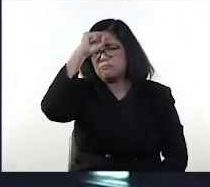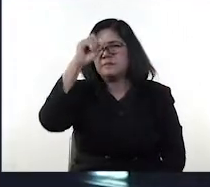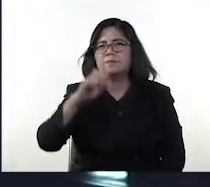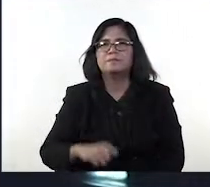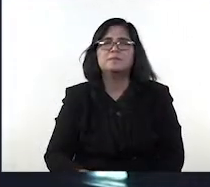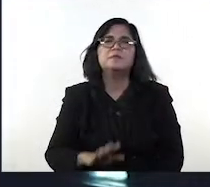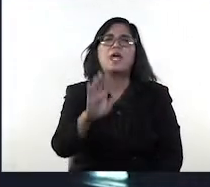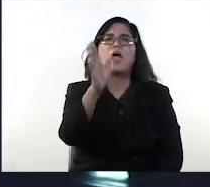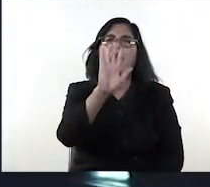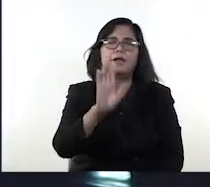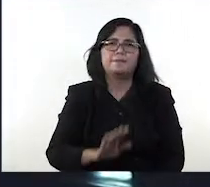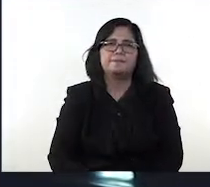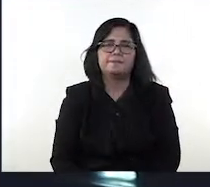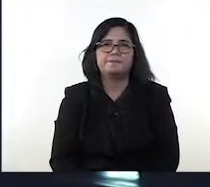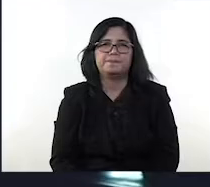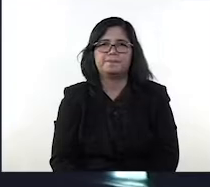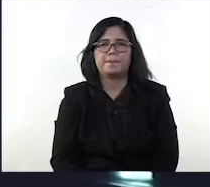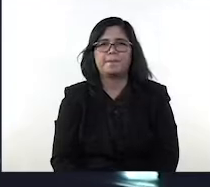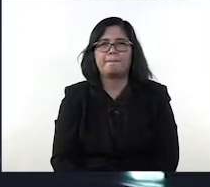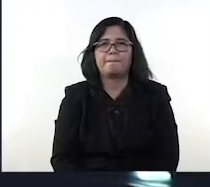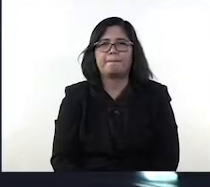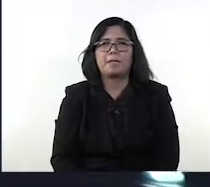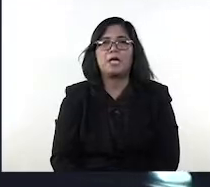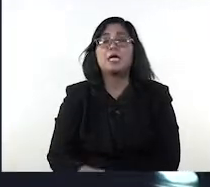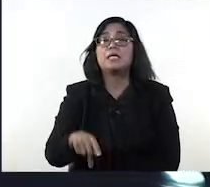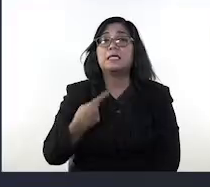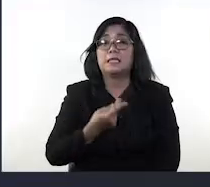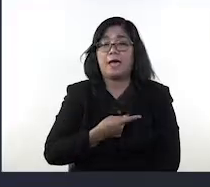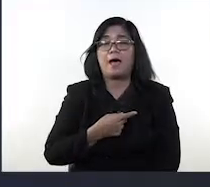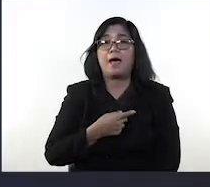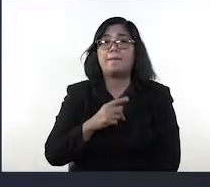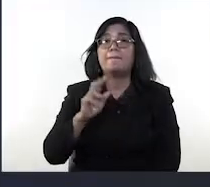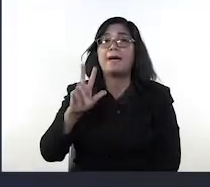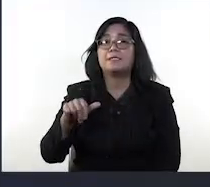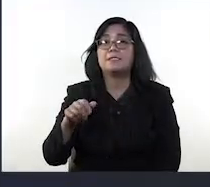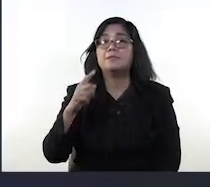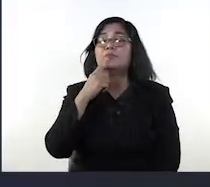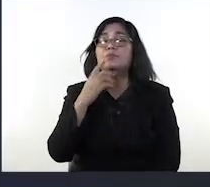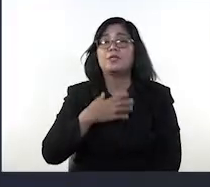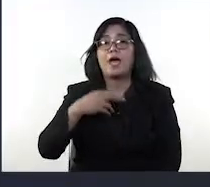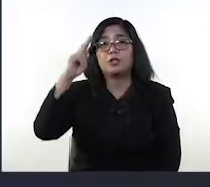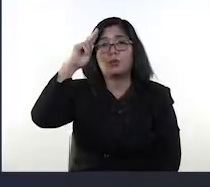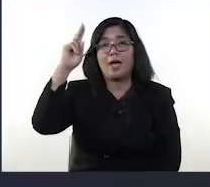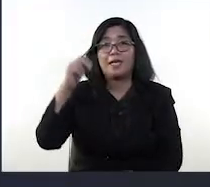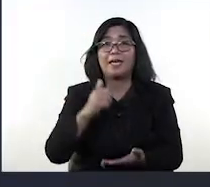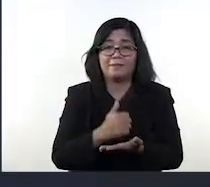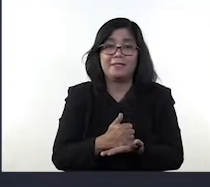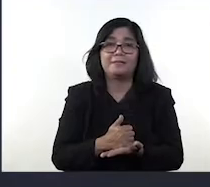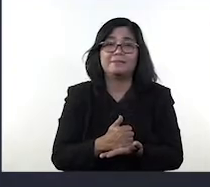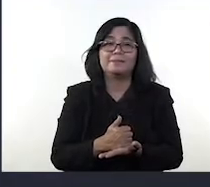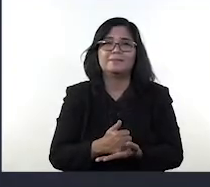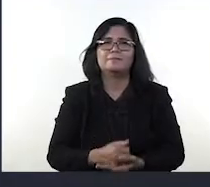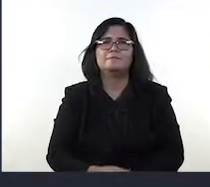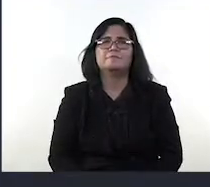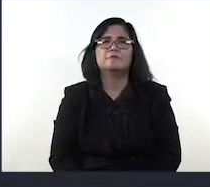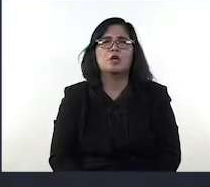bercerai noise Hai sering kau masih punya tuhan kah Yesus Hai saya suka di beda-beda